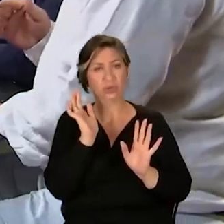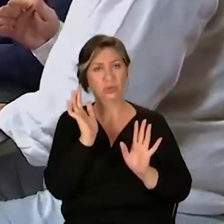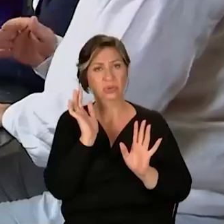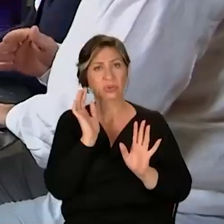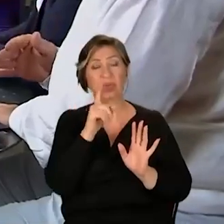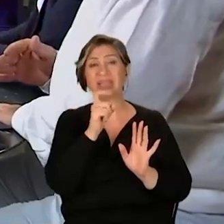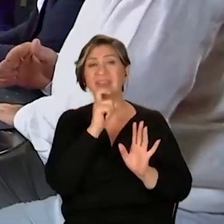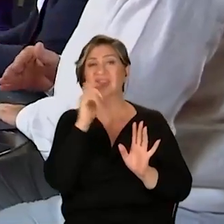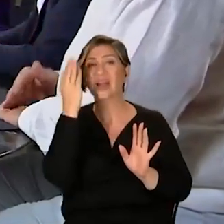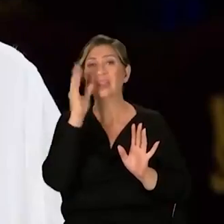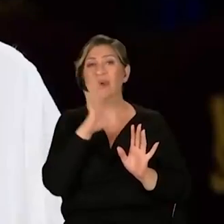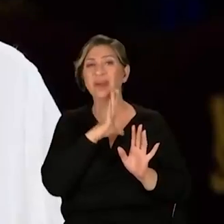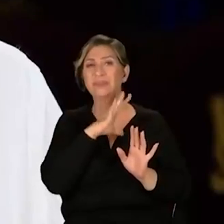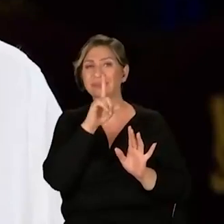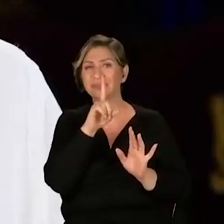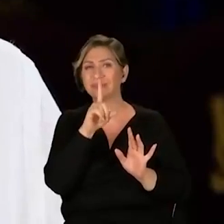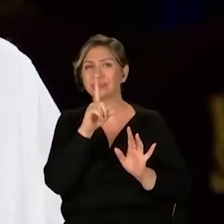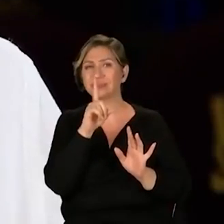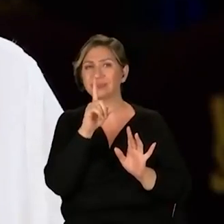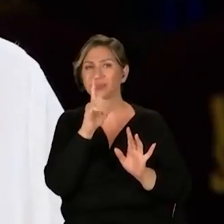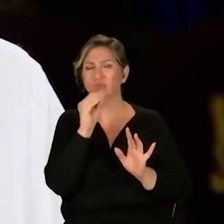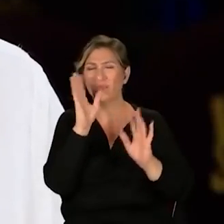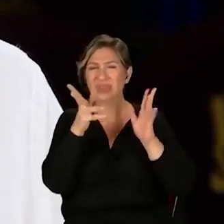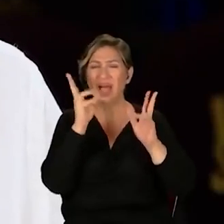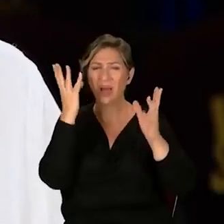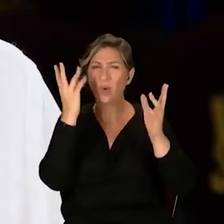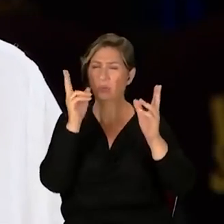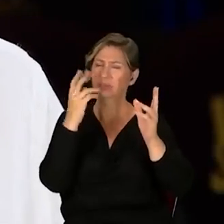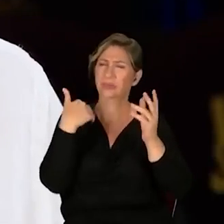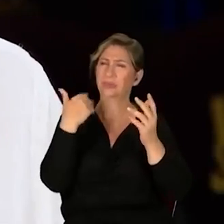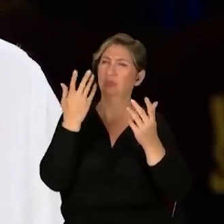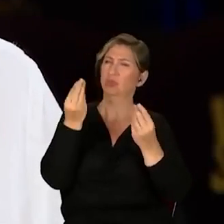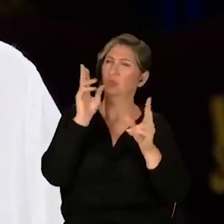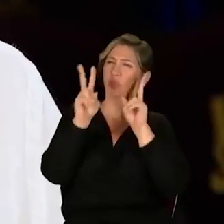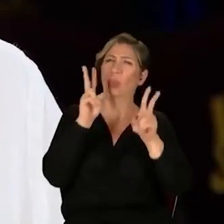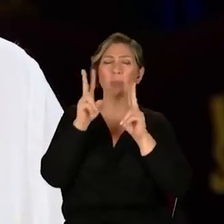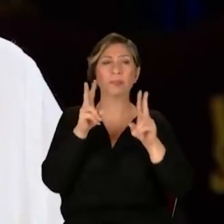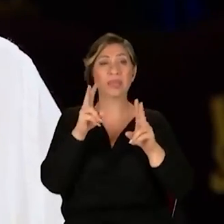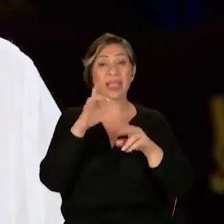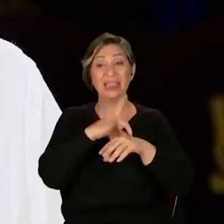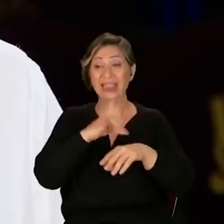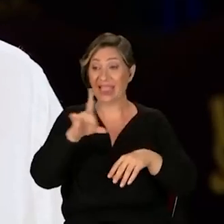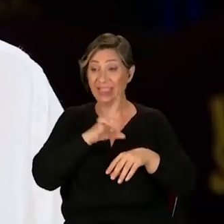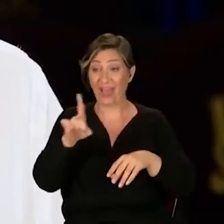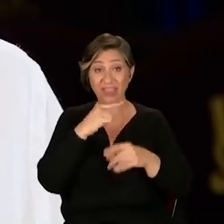bir yanlış anlamı var. Çok da rastlıyoruz buna. Çok da şikayet oluyor. Tedavi